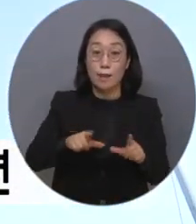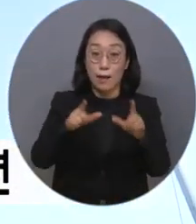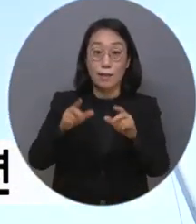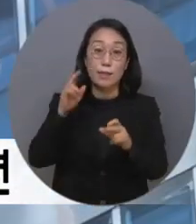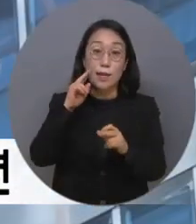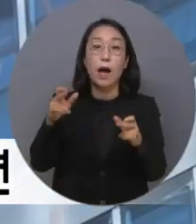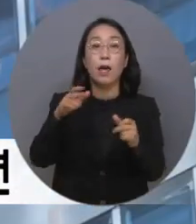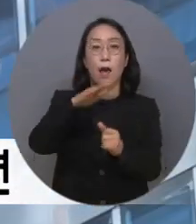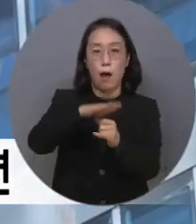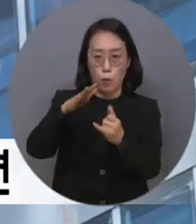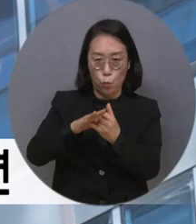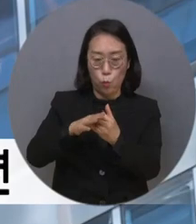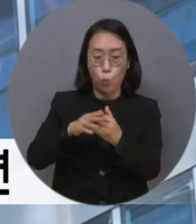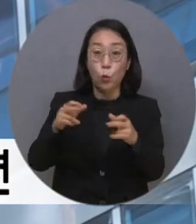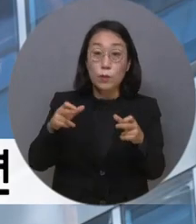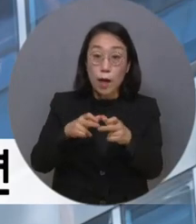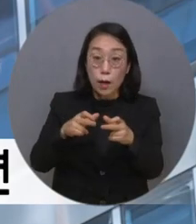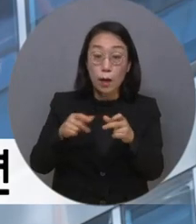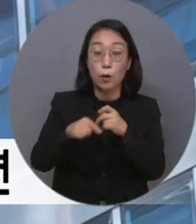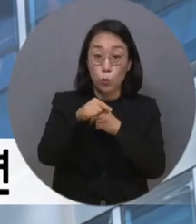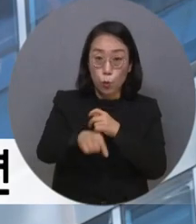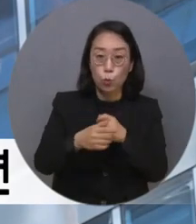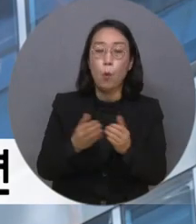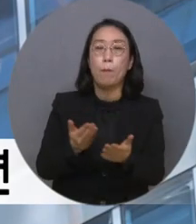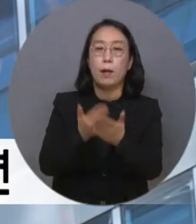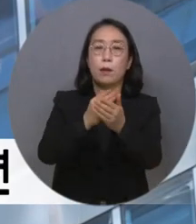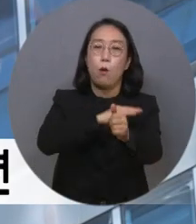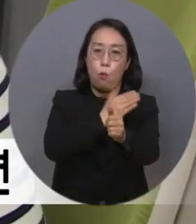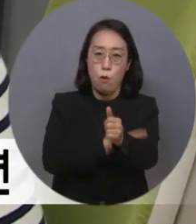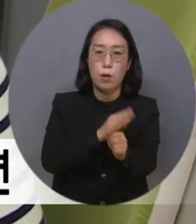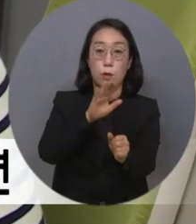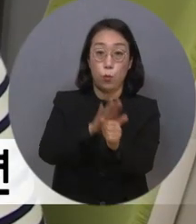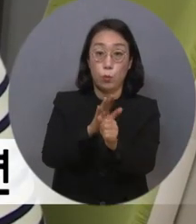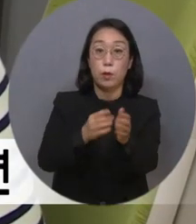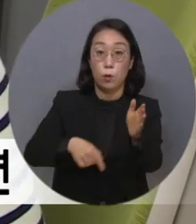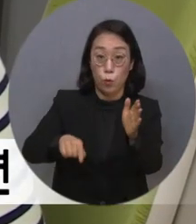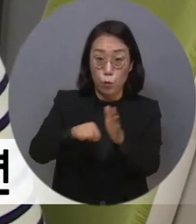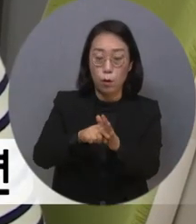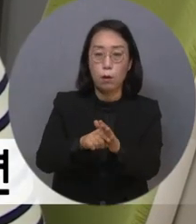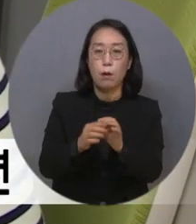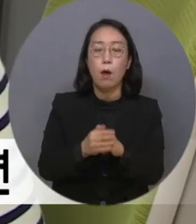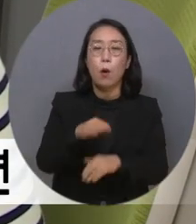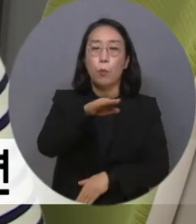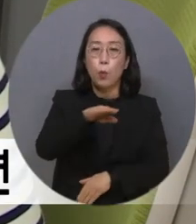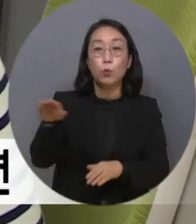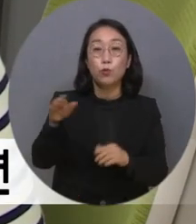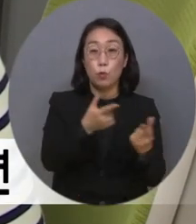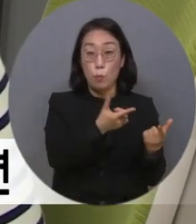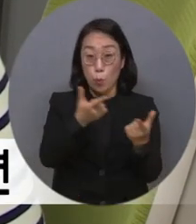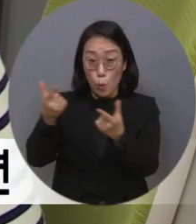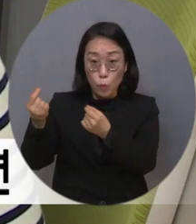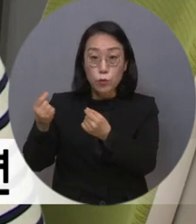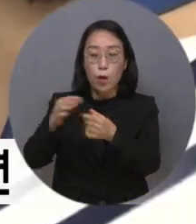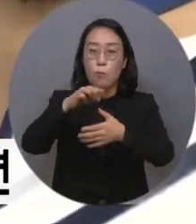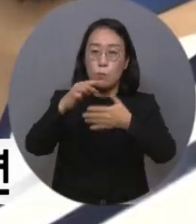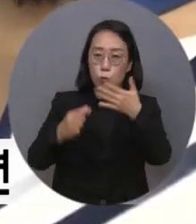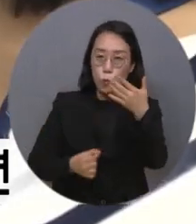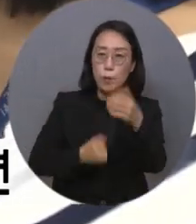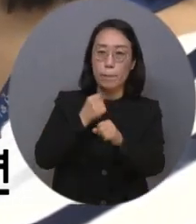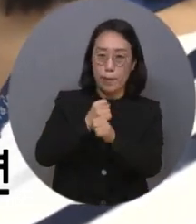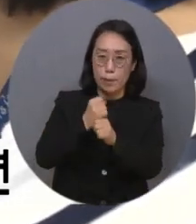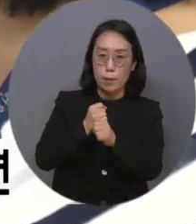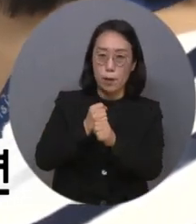보편적 권리와 장애 특성에 따른 발달권을 보장하기 위해 장애아동을 위한 표준화한 발달지원 프로그램을